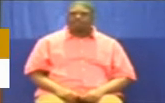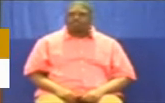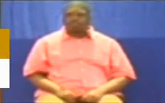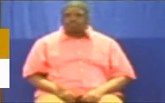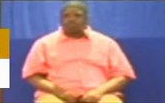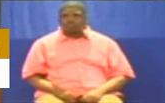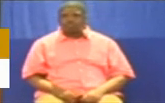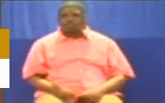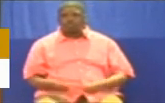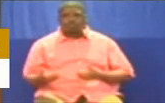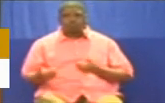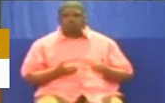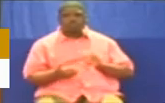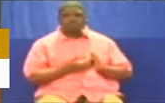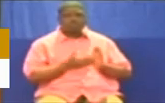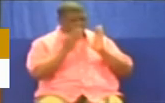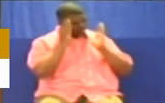Mheshimiwa mwanasheria mkuu wa serikali,